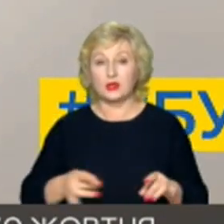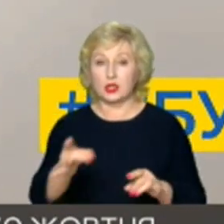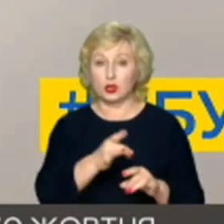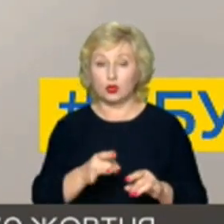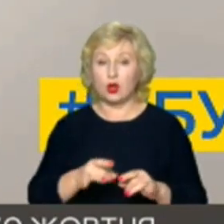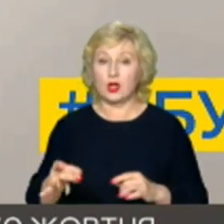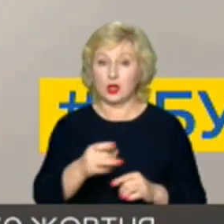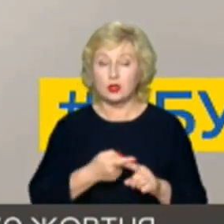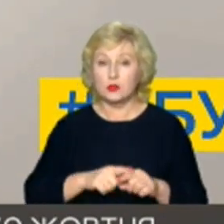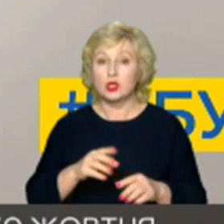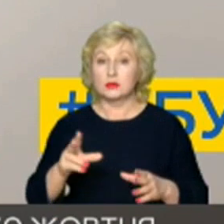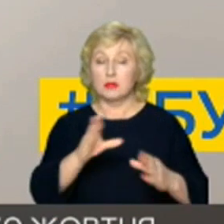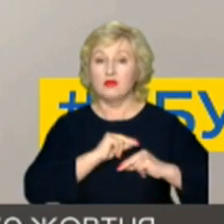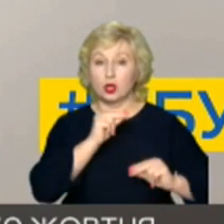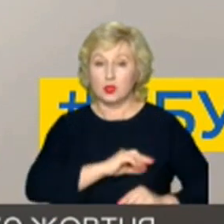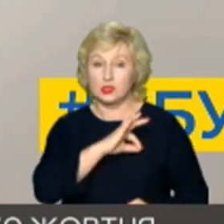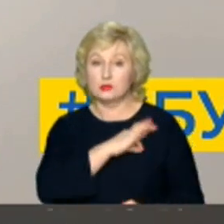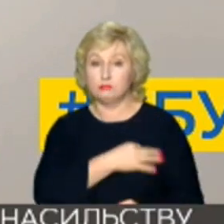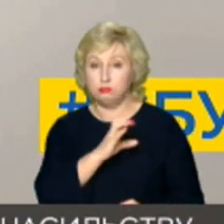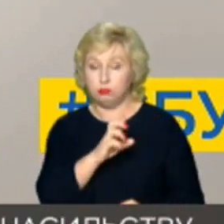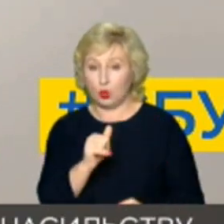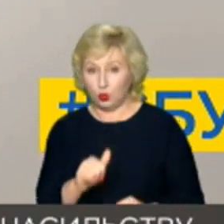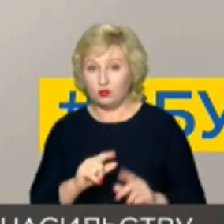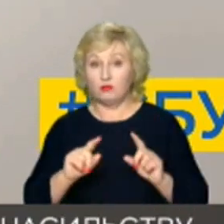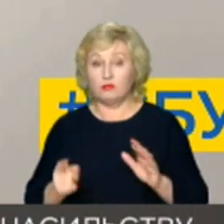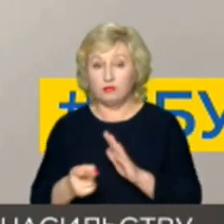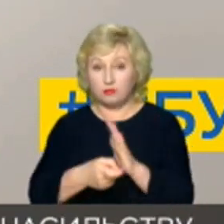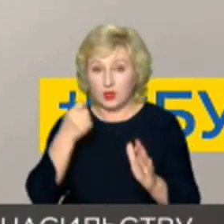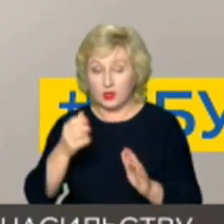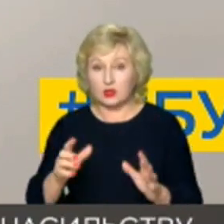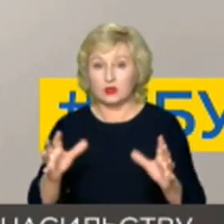Проте співробітники СБУ своєчасно викрили і запобігли планам зловмисника.